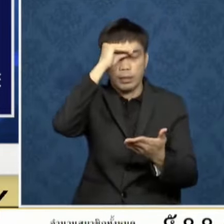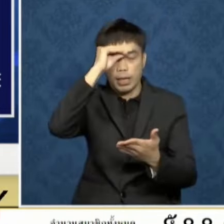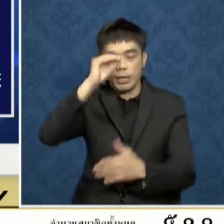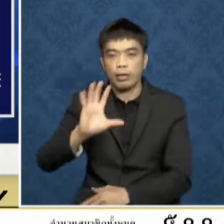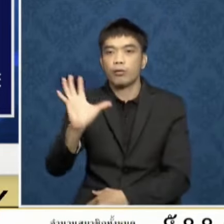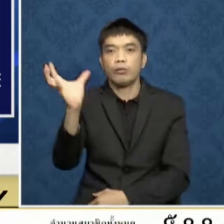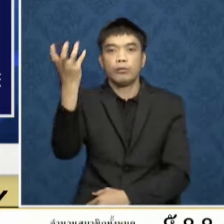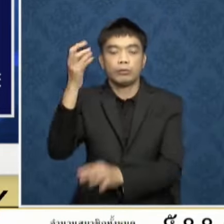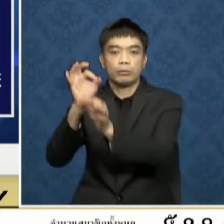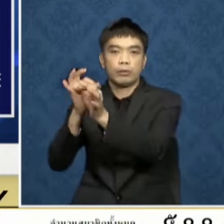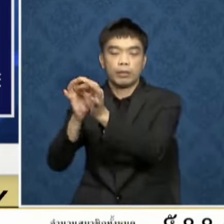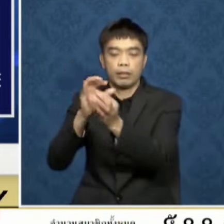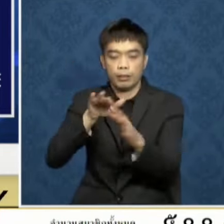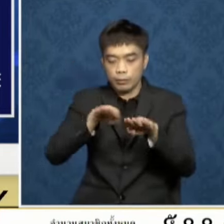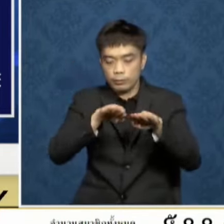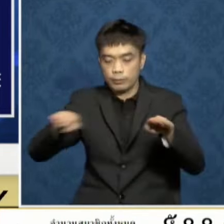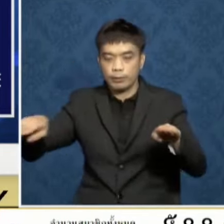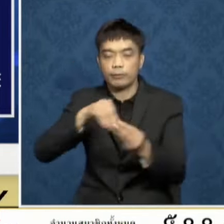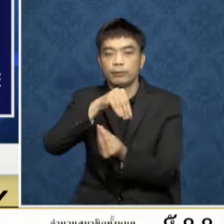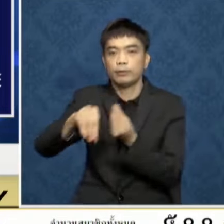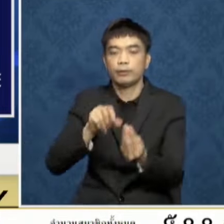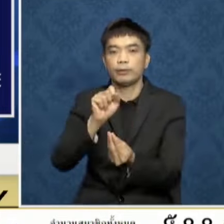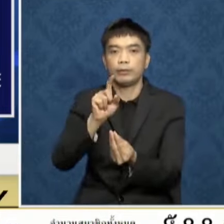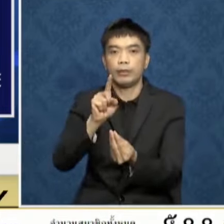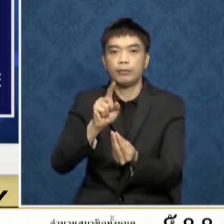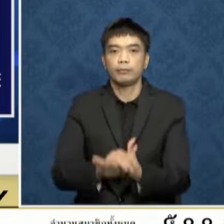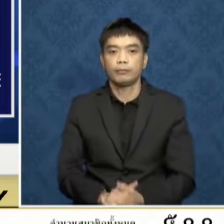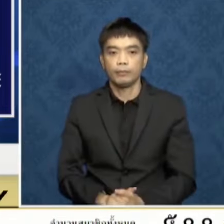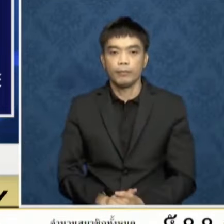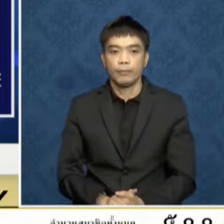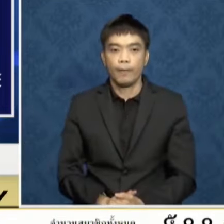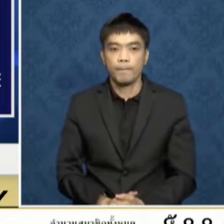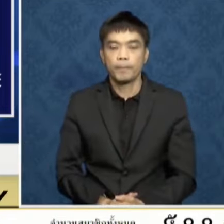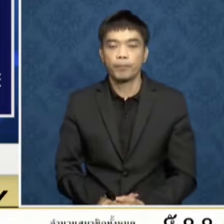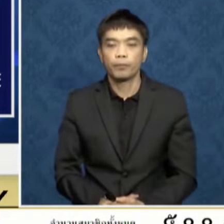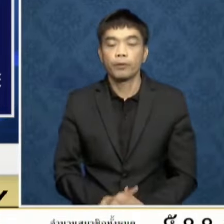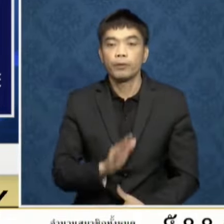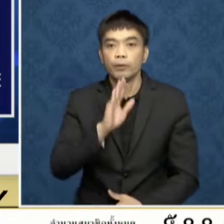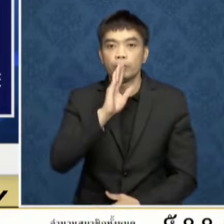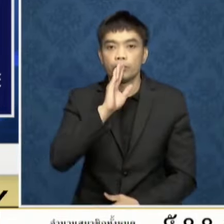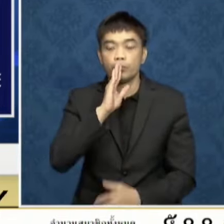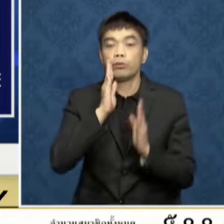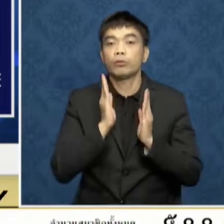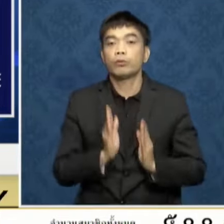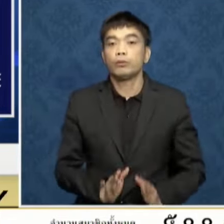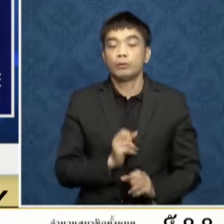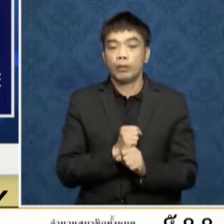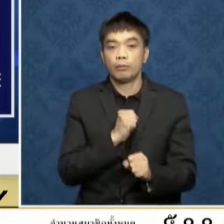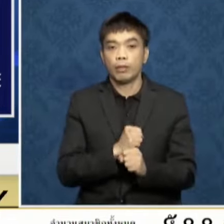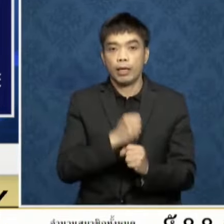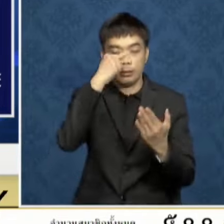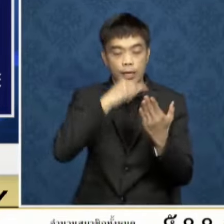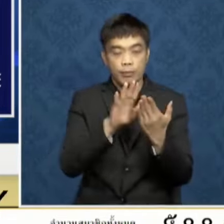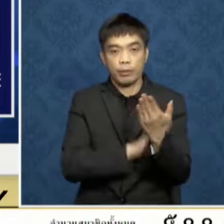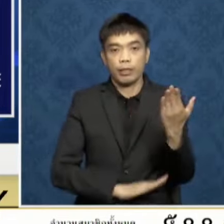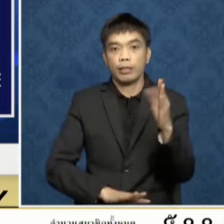ฐานเศรษฐกิจอ้างอิงว่าเอ่อการขาดทักษะพื้นฐานแรงงานไทยกว่าร้อยละ